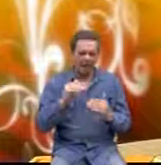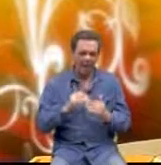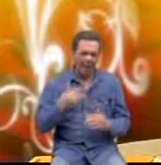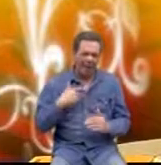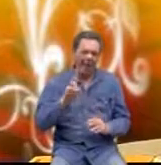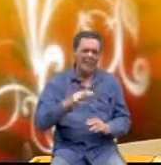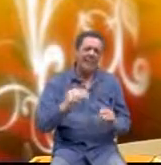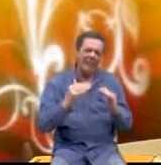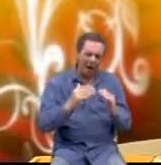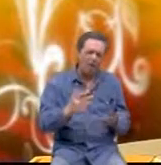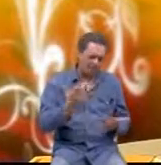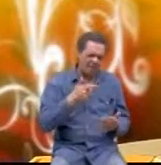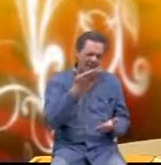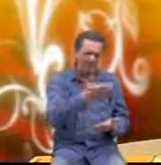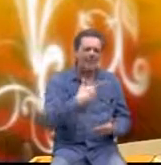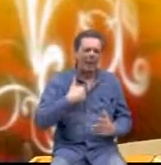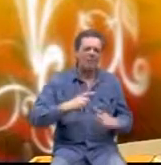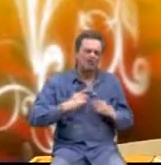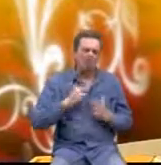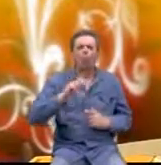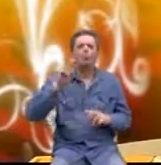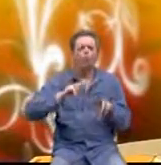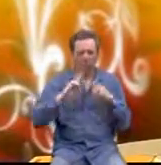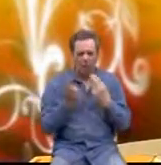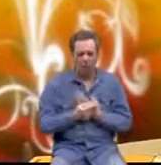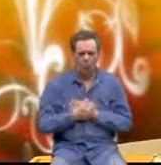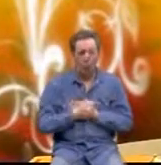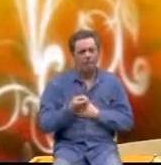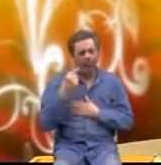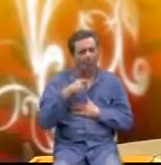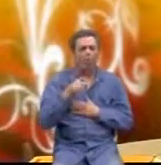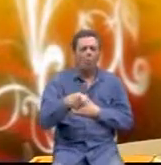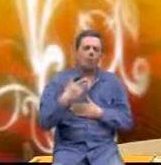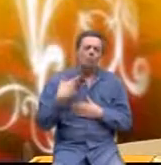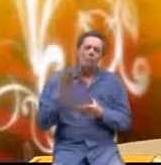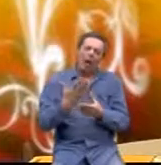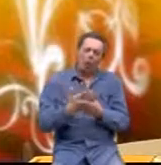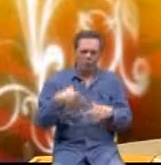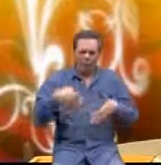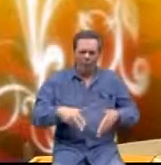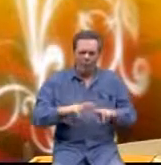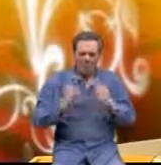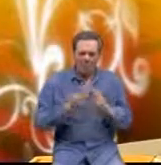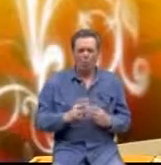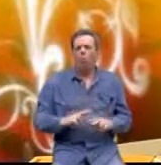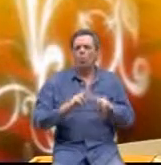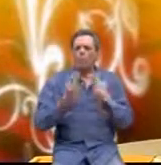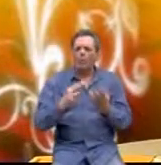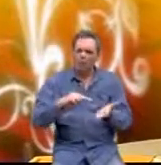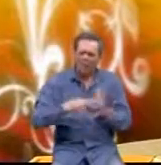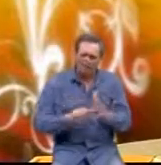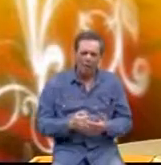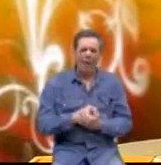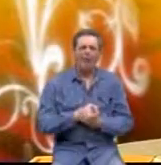vama. Mi živimo u drugom svijetu i drugačije se. Ali možemo ga isto tako prilagoditi u ovom svijetu, u svijetu tehnologije, u